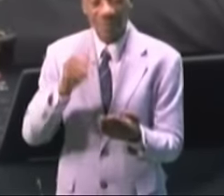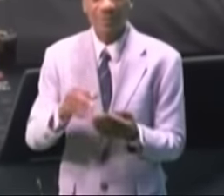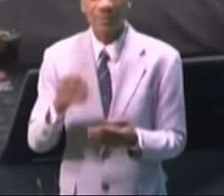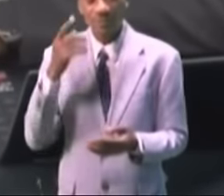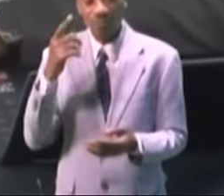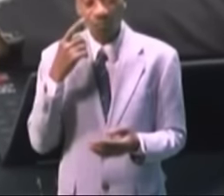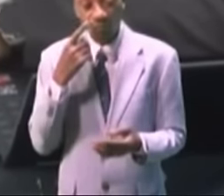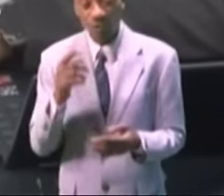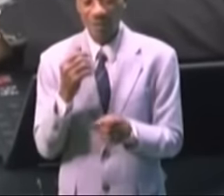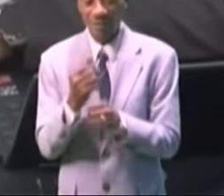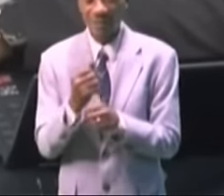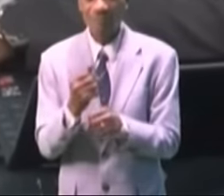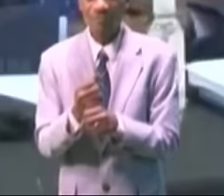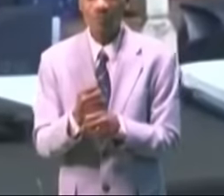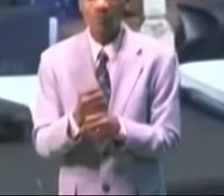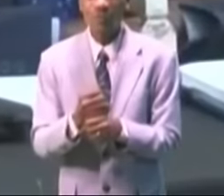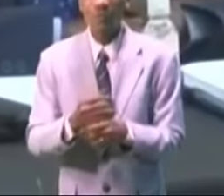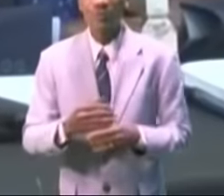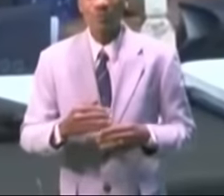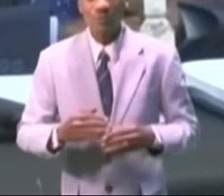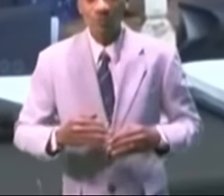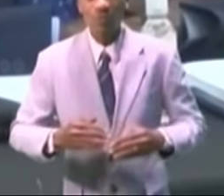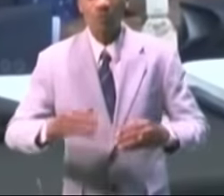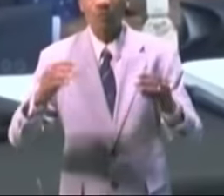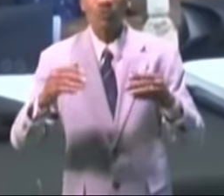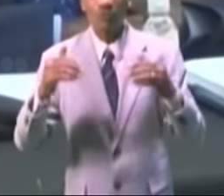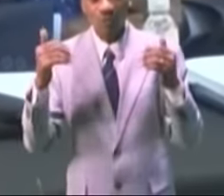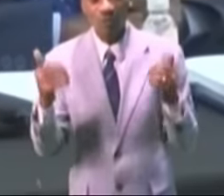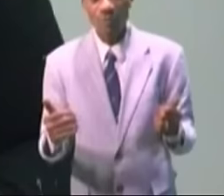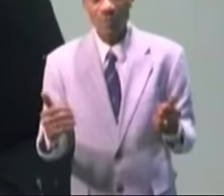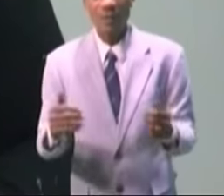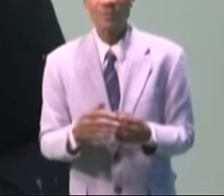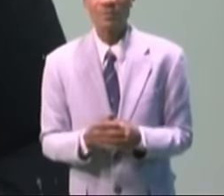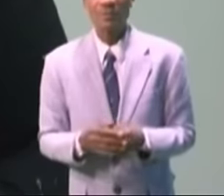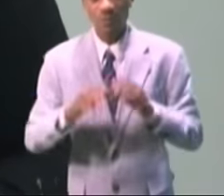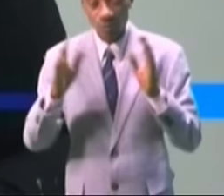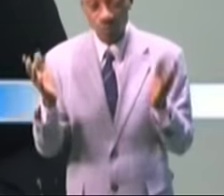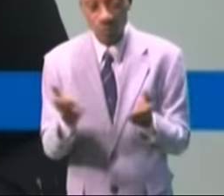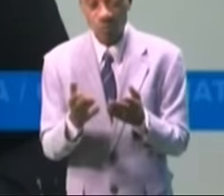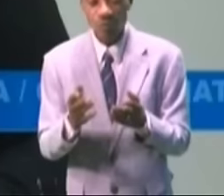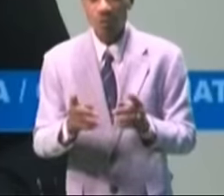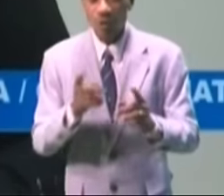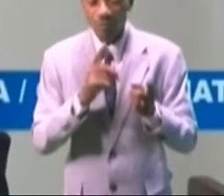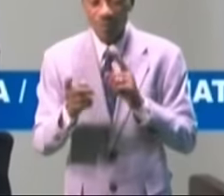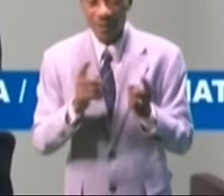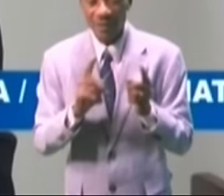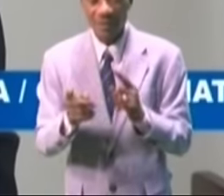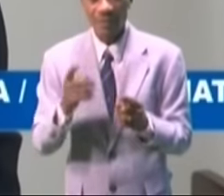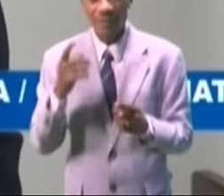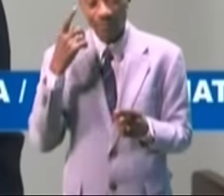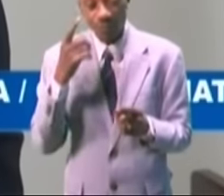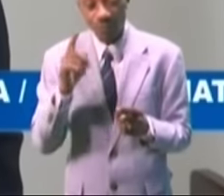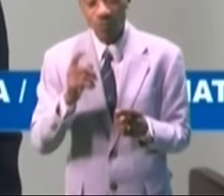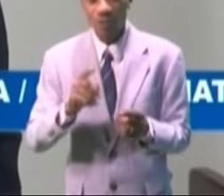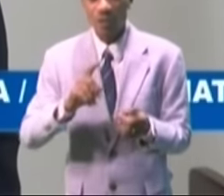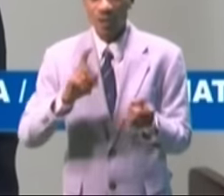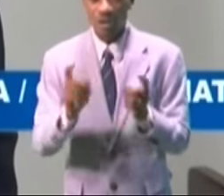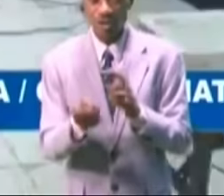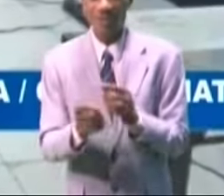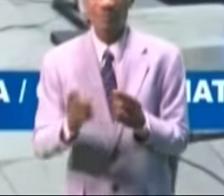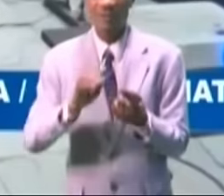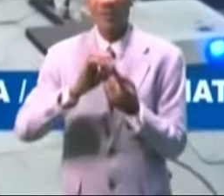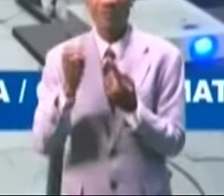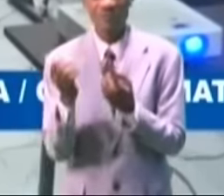les travaux de cette deuxième session du comité de pilotage ont mis l'accent sur la protection des ressources génétiques et le partage